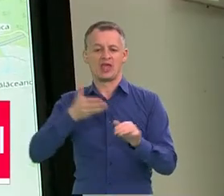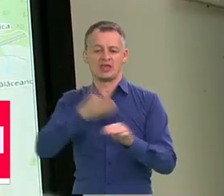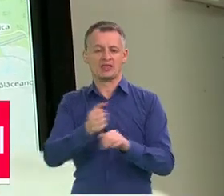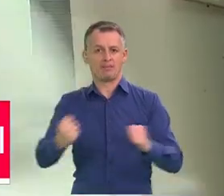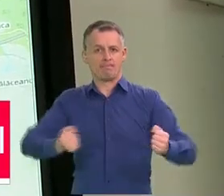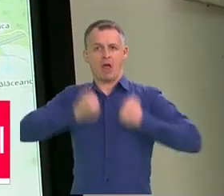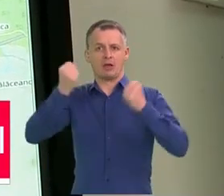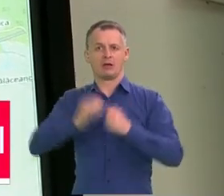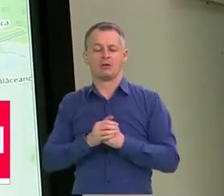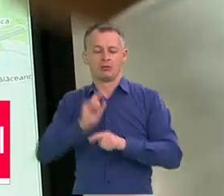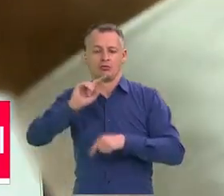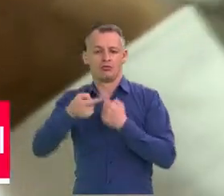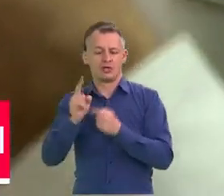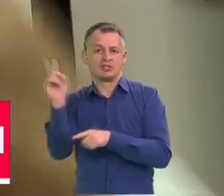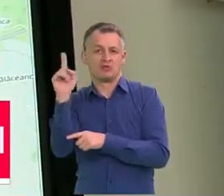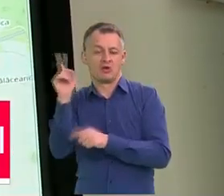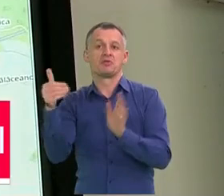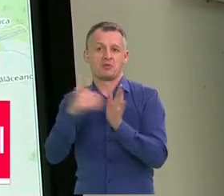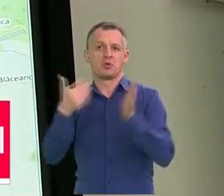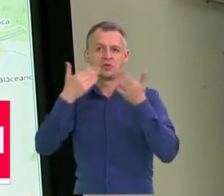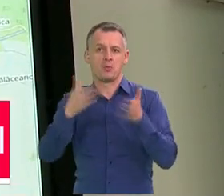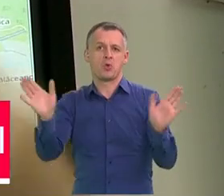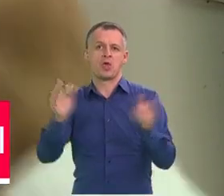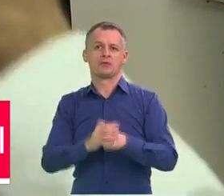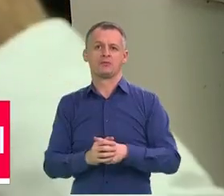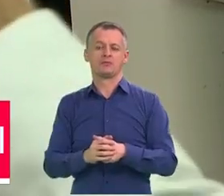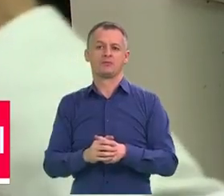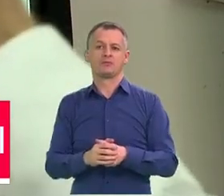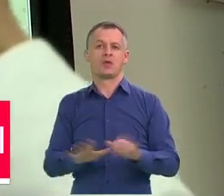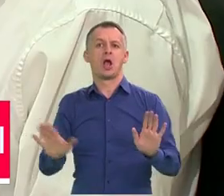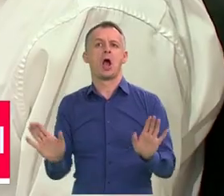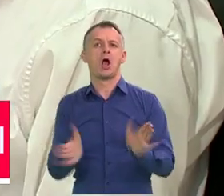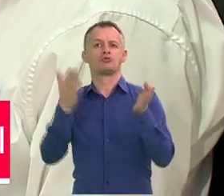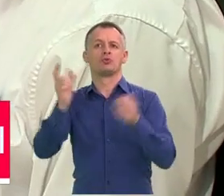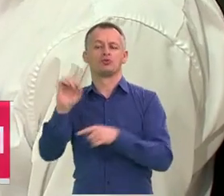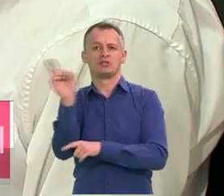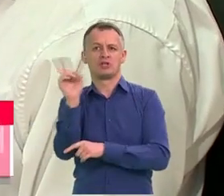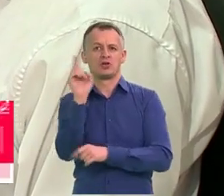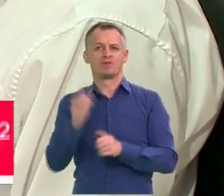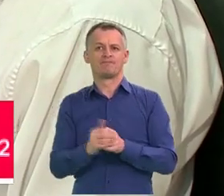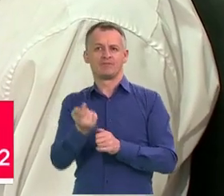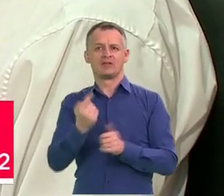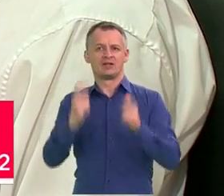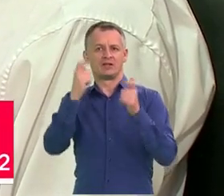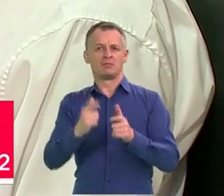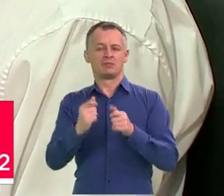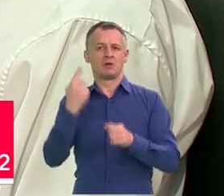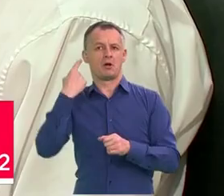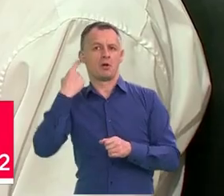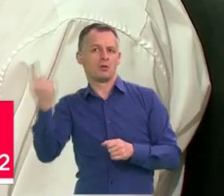După, sirenele au pornit sau cel puțin trebuiau să pornească. Deja sirenele au pornit. Din încăpere